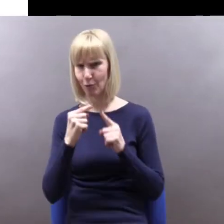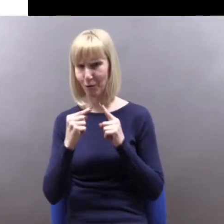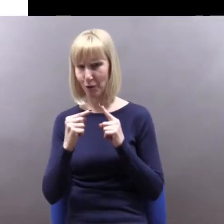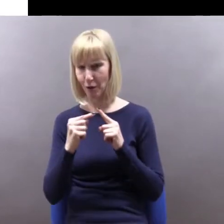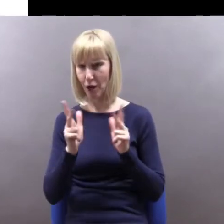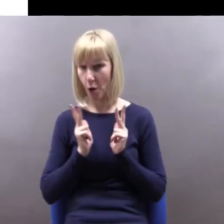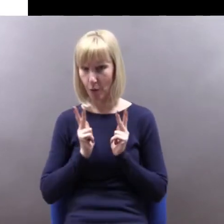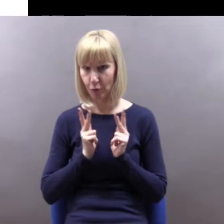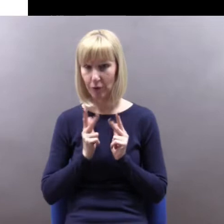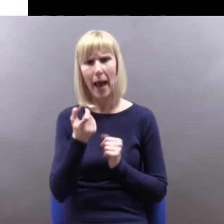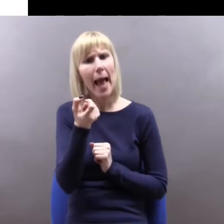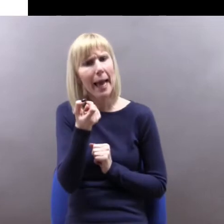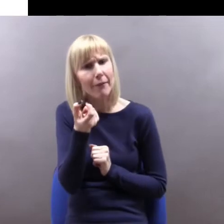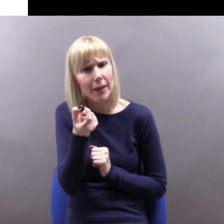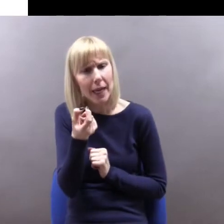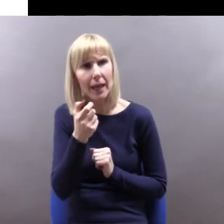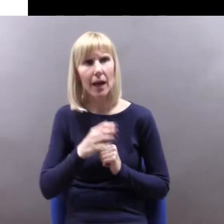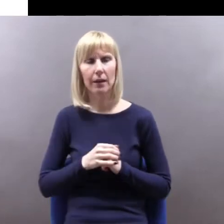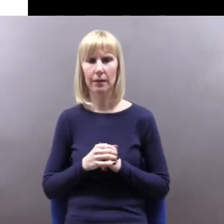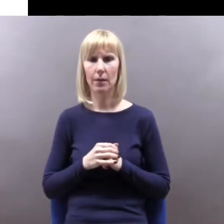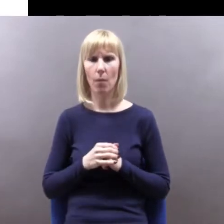10:27, czyli 9 minut.